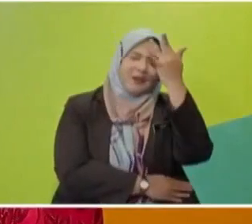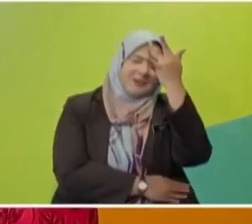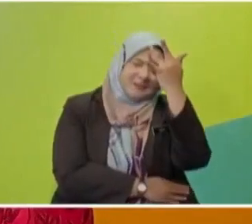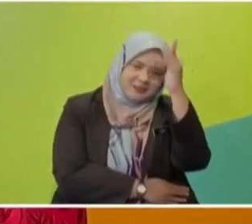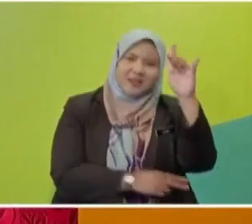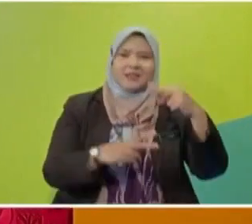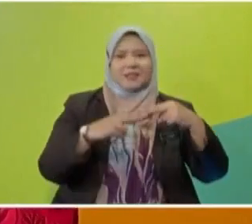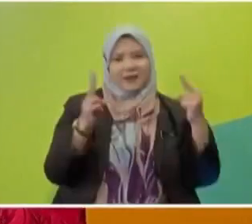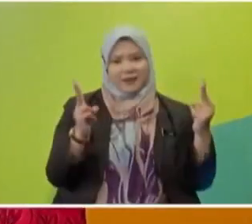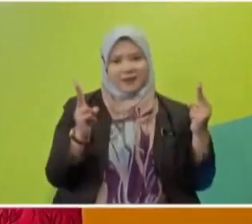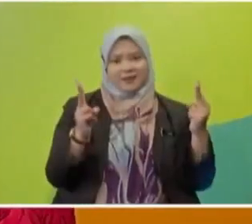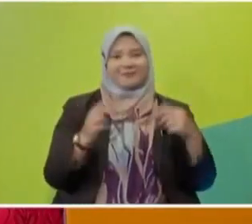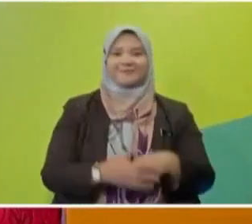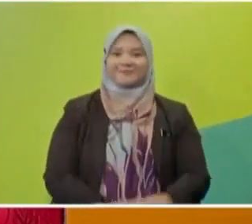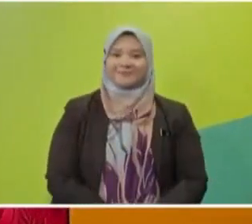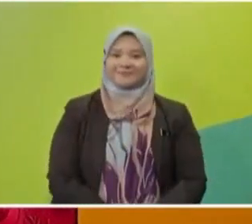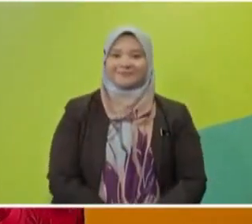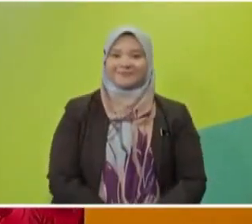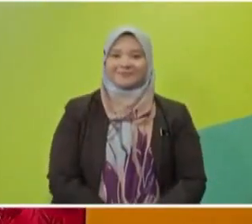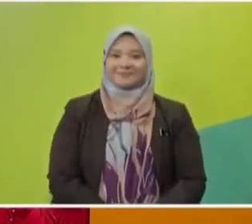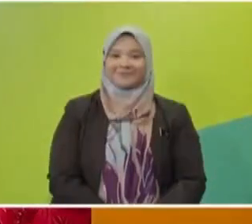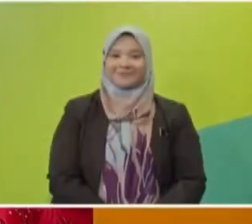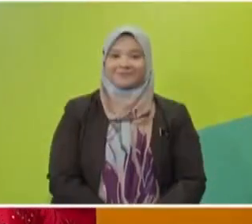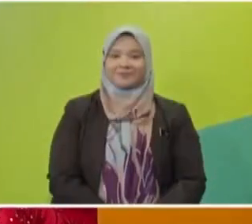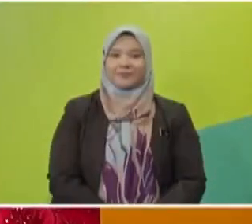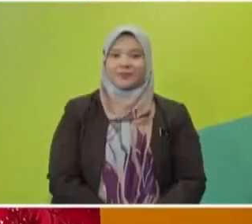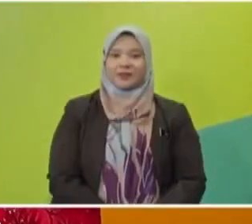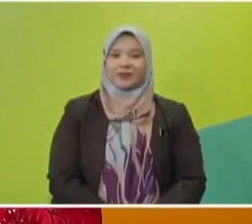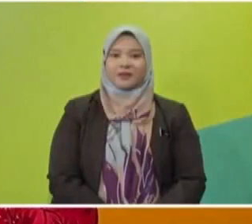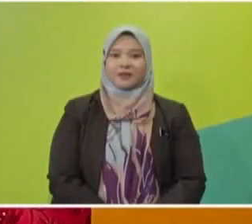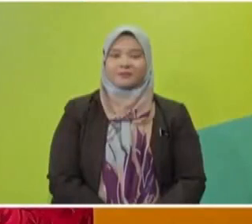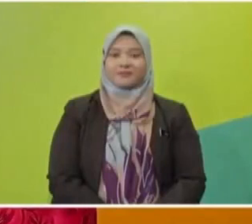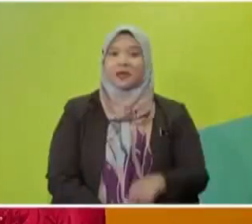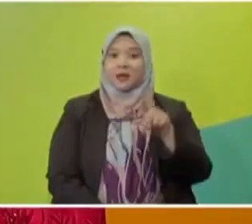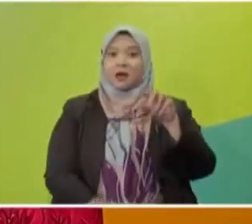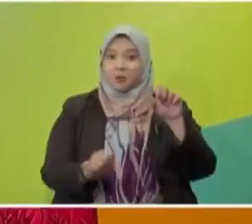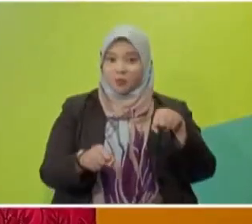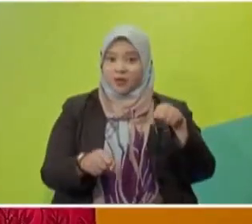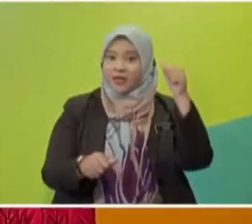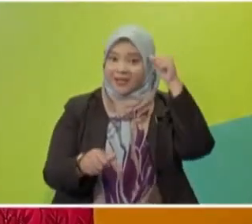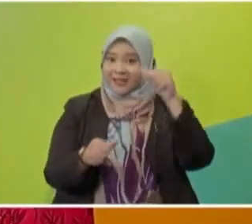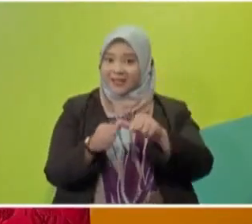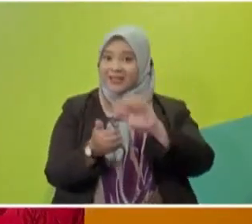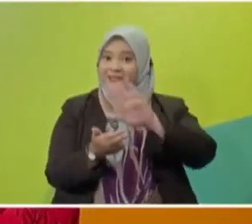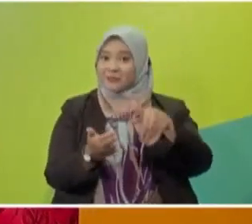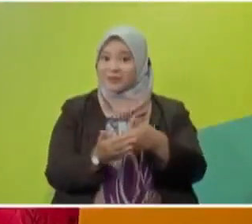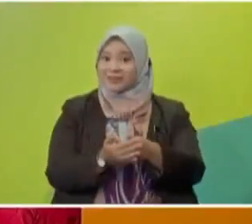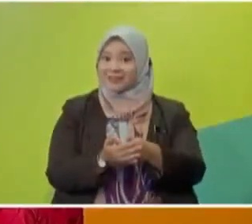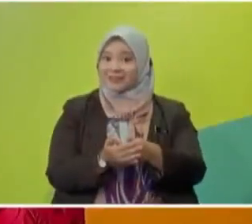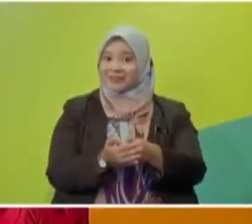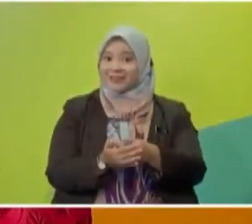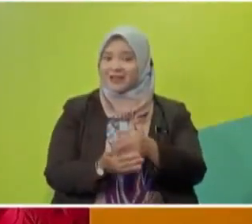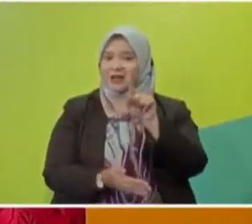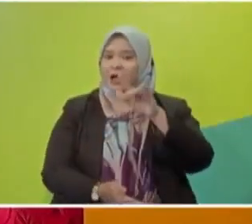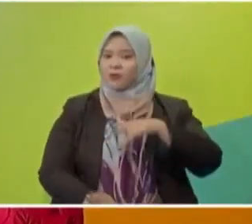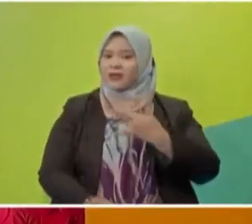adat pertandingan. Ada yang dapat markah kurang dan ada yang markah lebih. Aha. Cikgu rasa siapa yang menang, cikgu? Ha. Antara semut